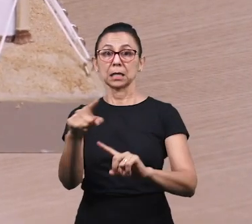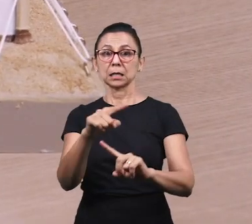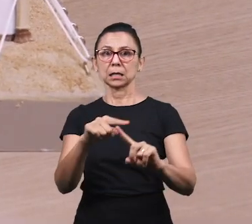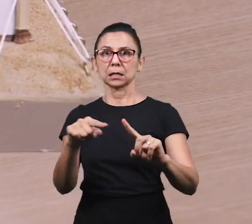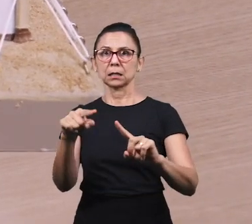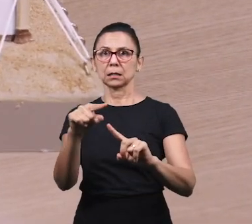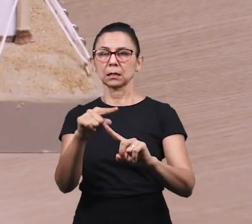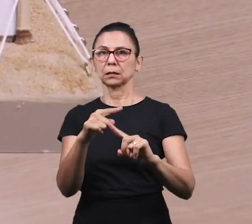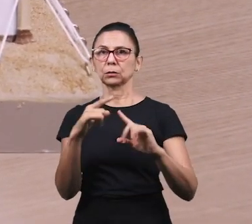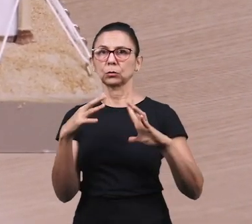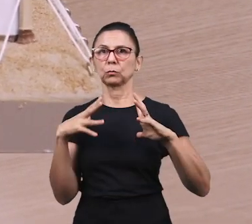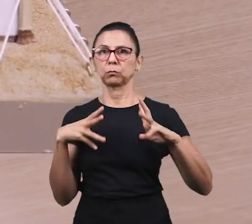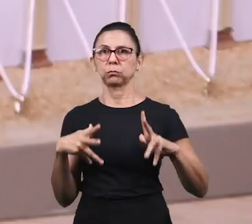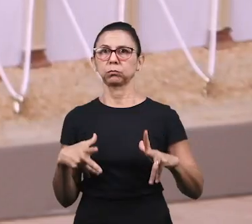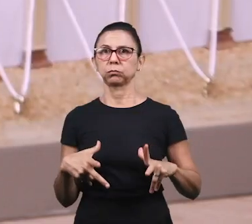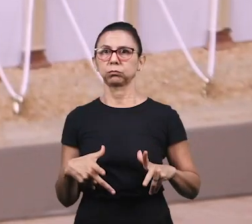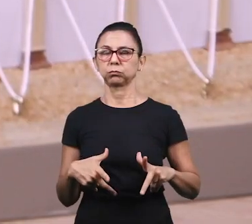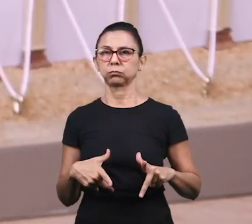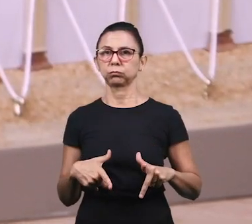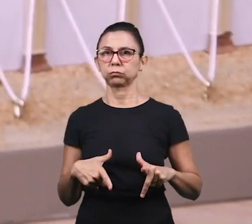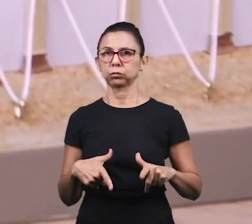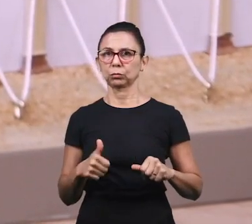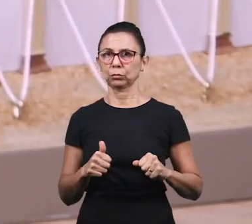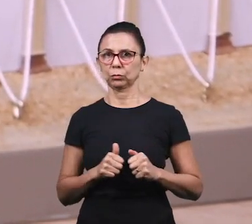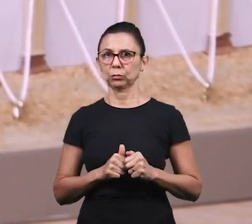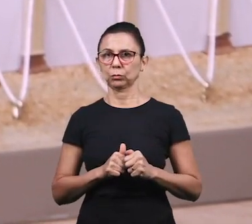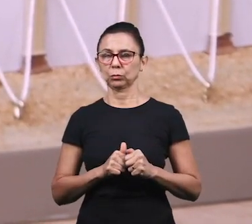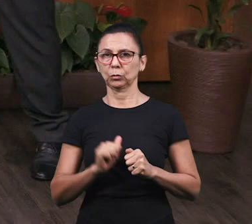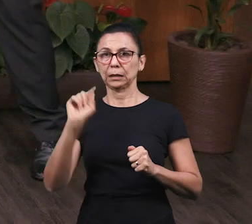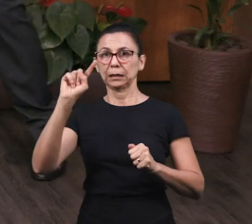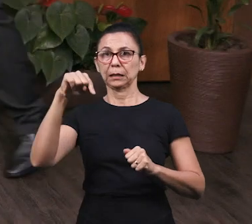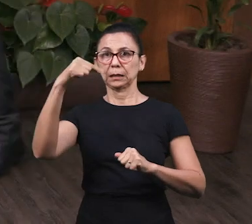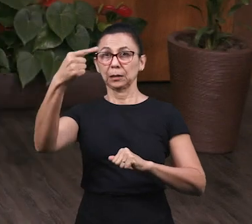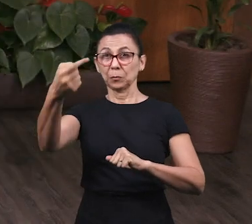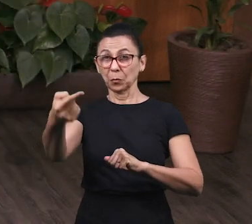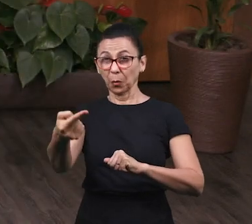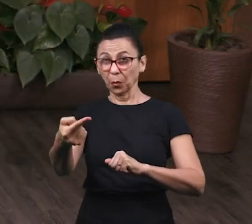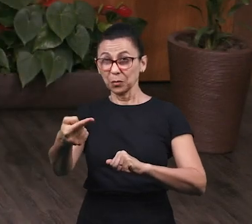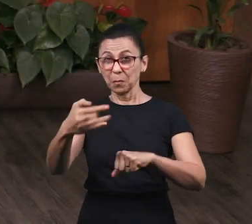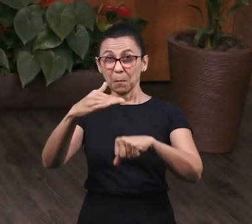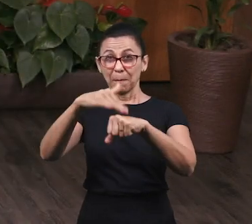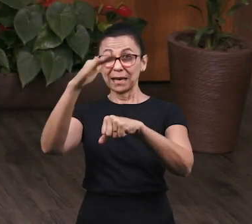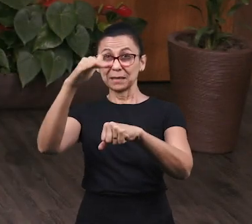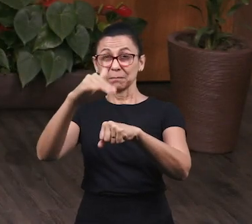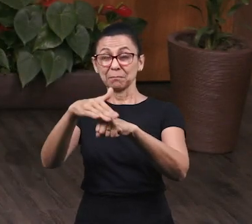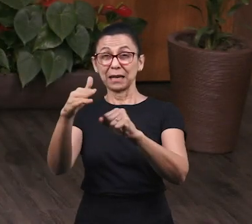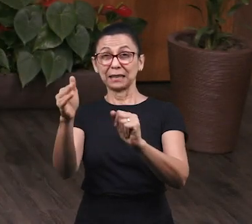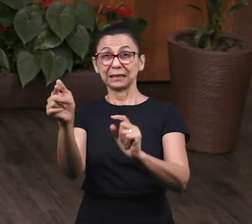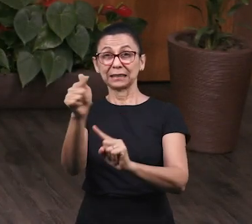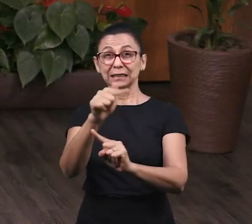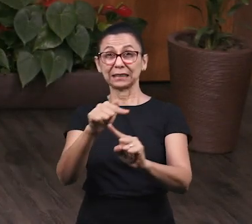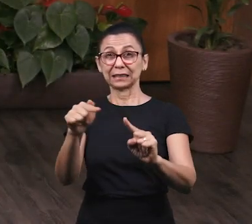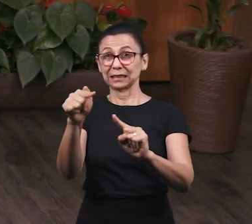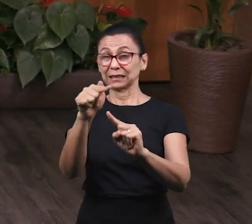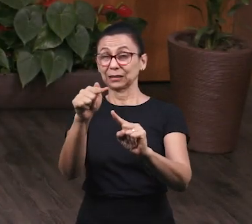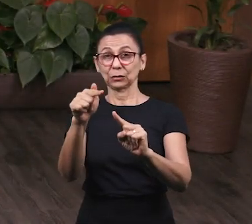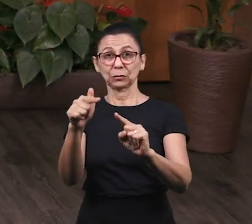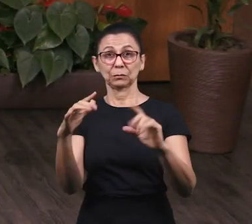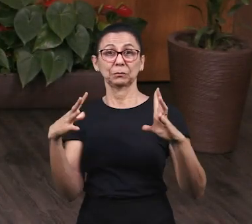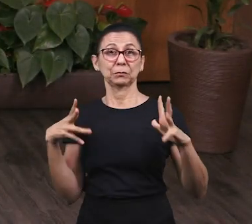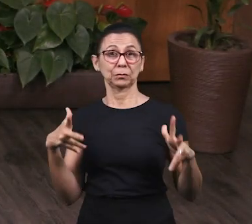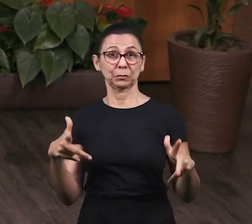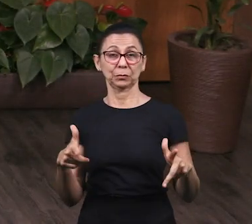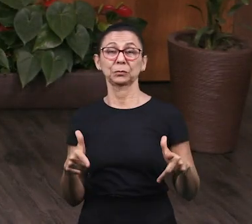saint, et juste après, le Saint des Saints. Et dans l'image qu'on voit ici au tableau, Daniel, on